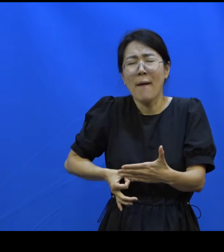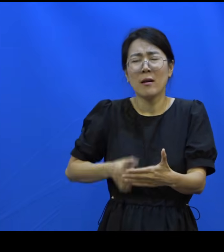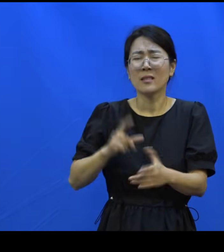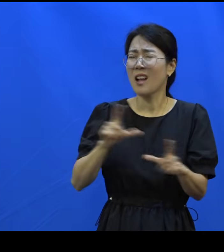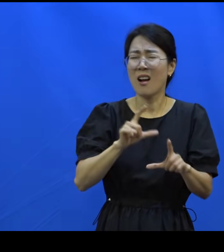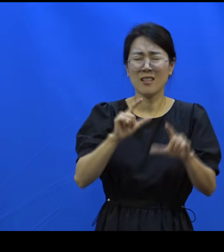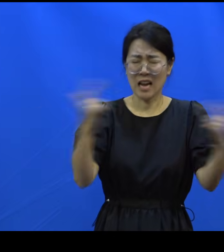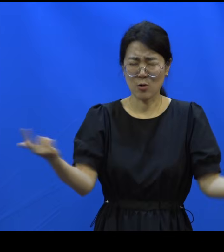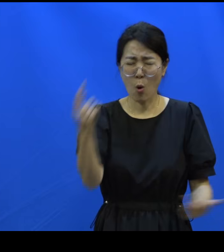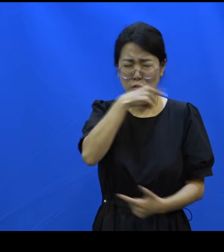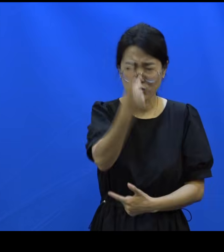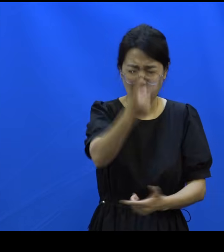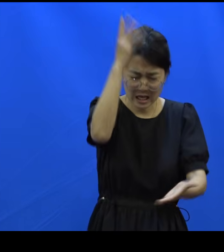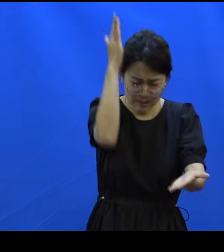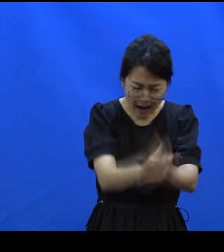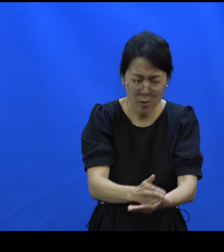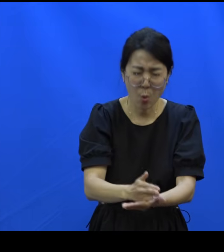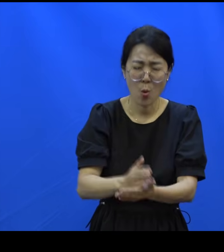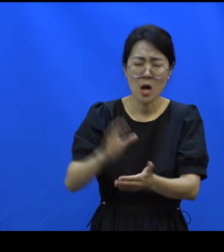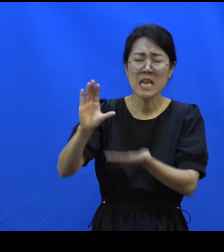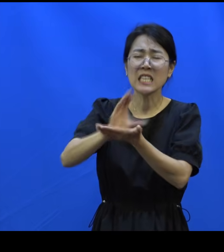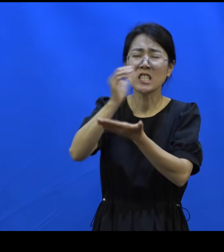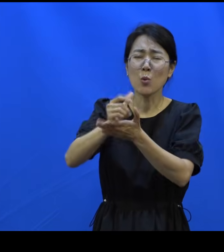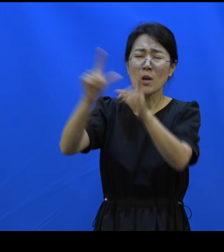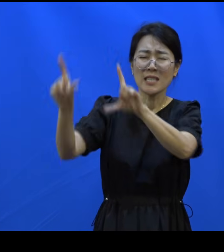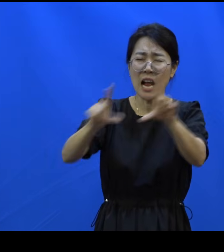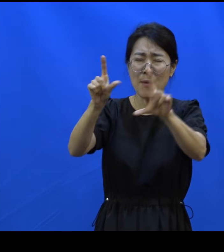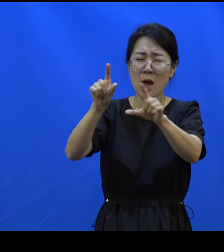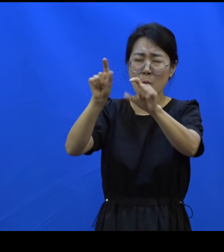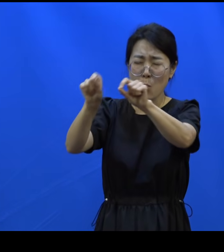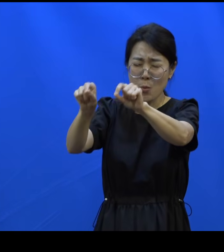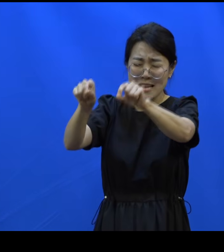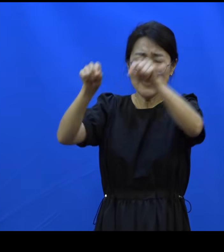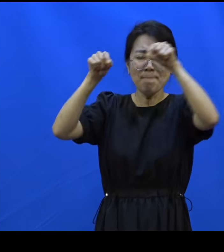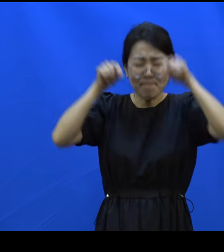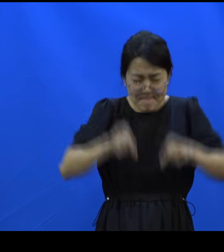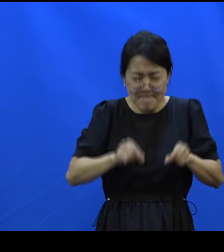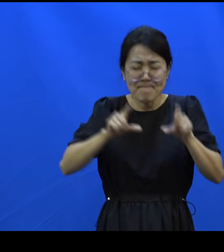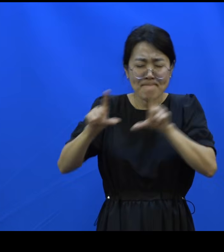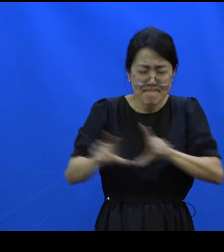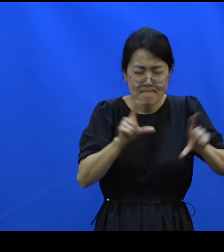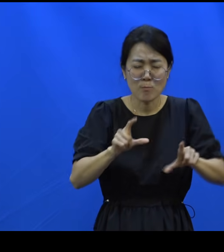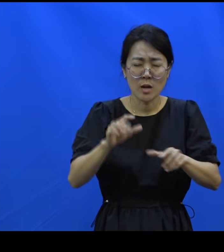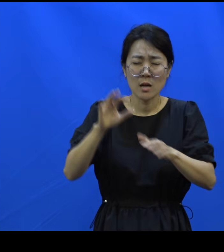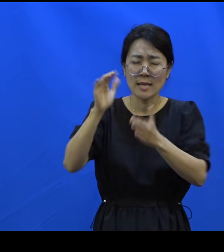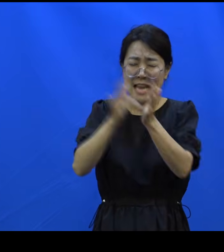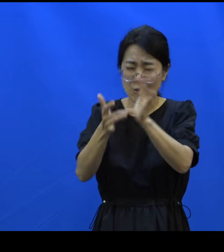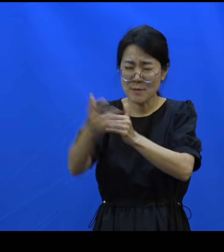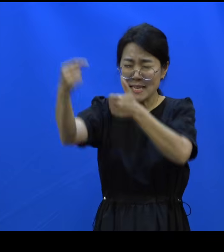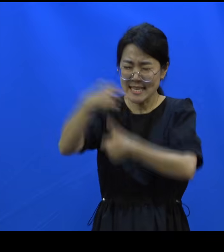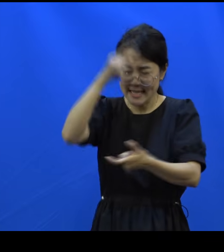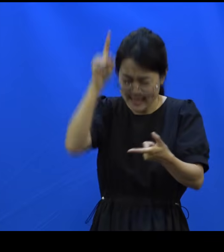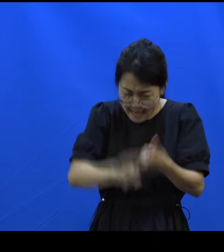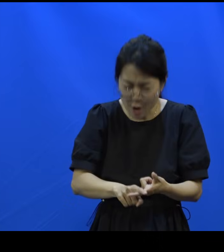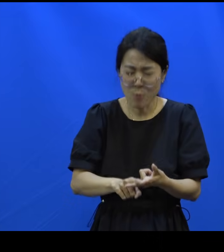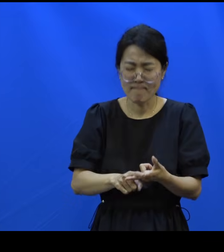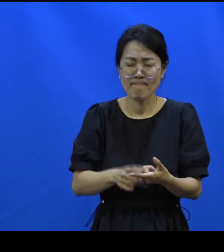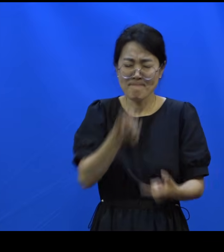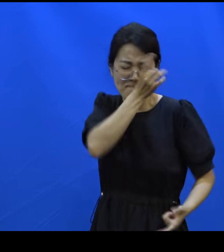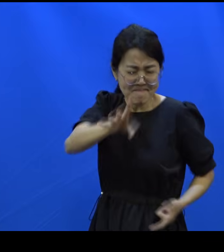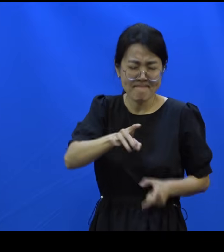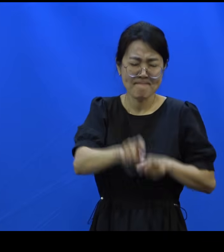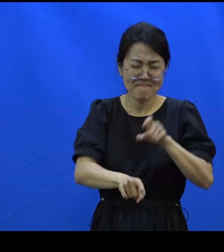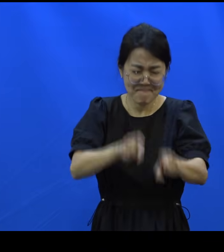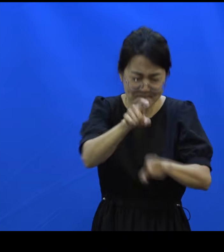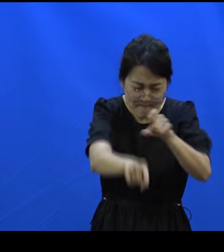우리의 삶의 모습에서 그리스도가 드러나게 하심으로 때로는 겁진적 때로는 도무지 살아낼 수